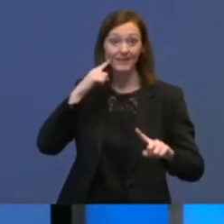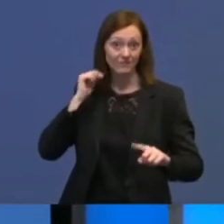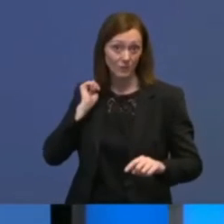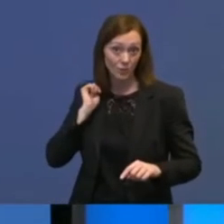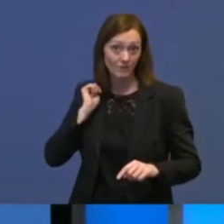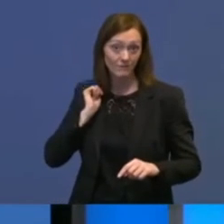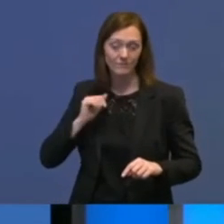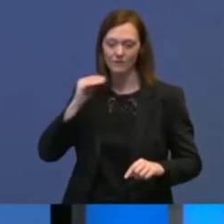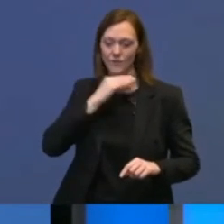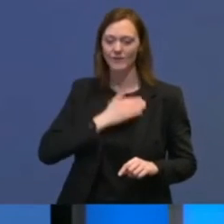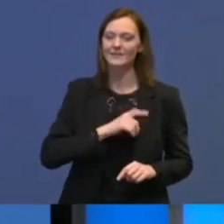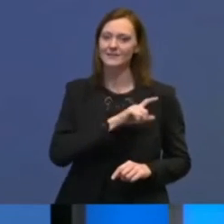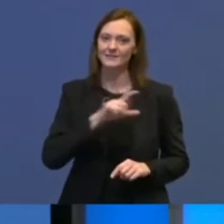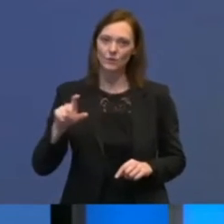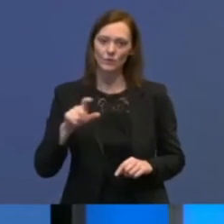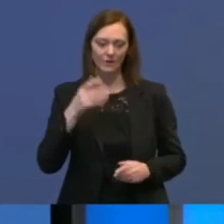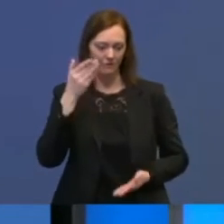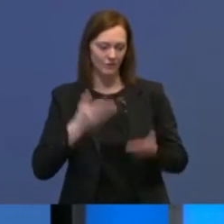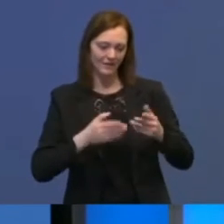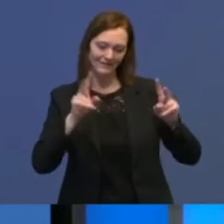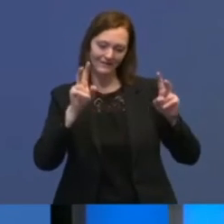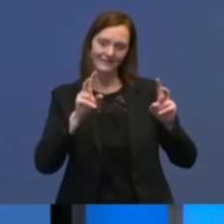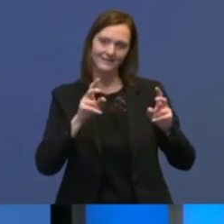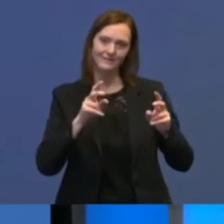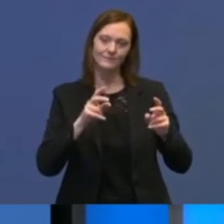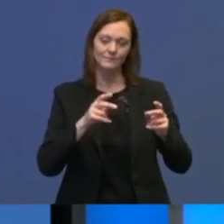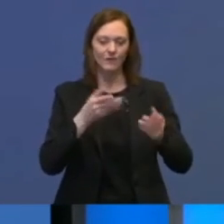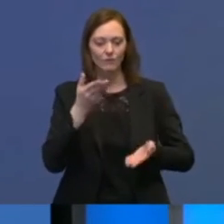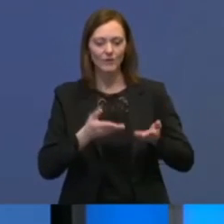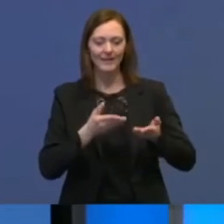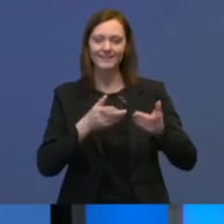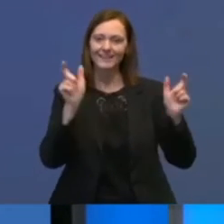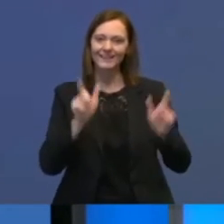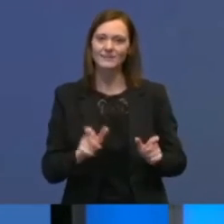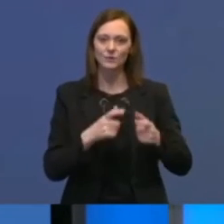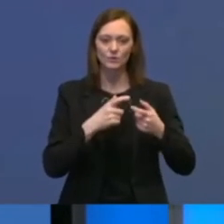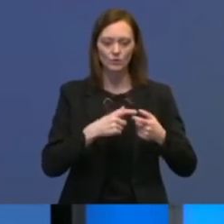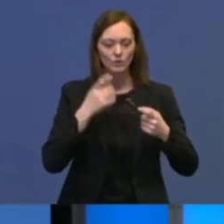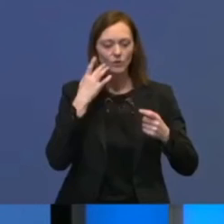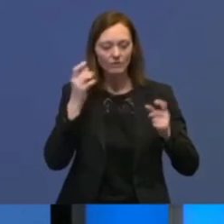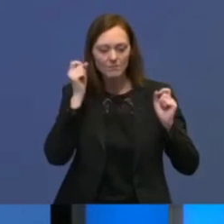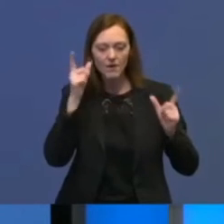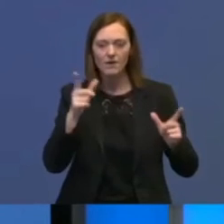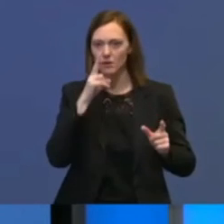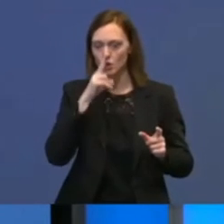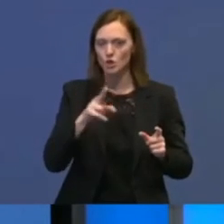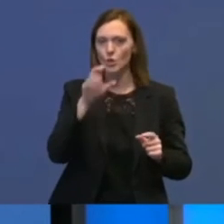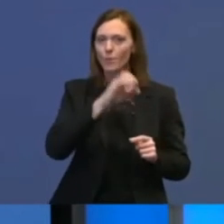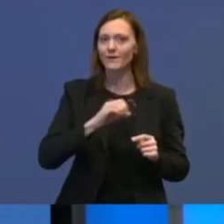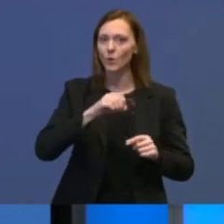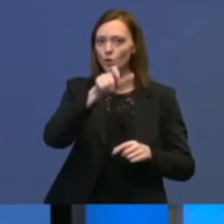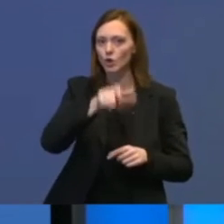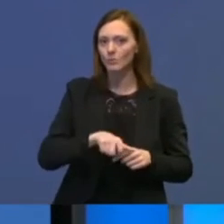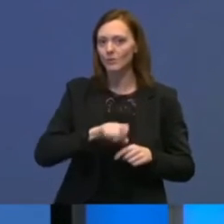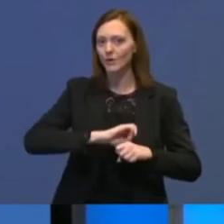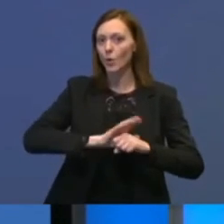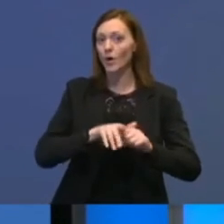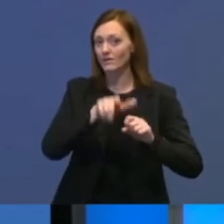bar sanat keohoore waxa maaad ka aafanadka didwenu huqee mei xa tarta noo'i fairas ka korona hai marka lehalay omikron.